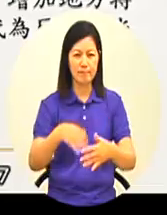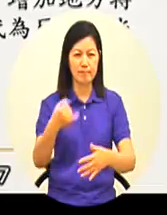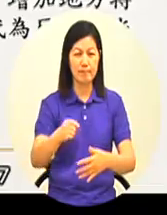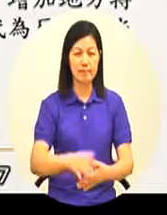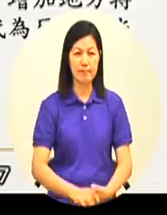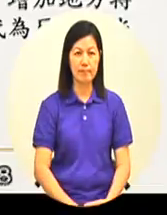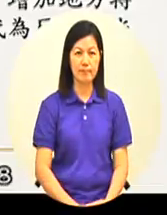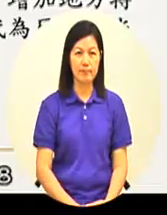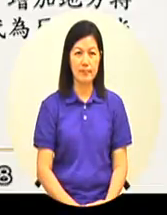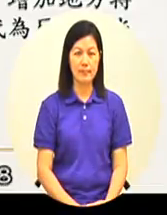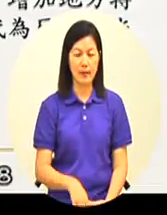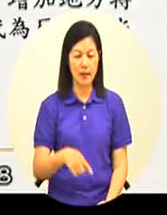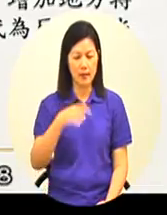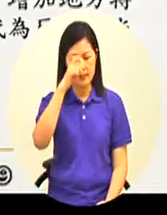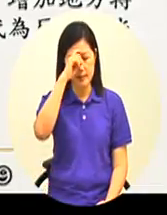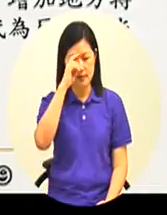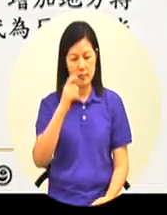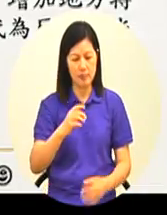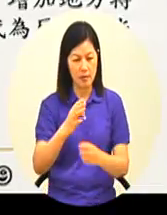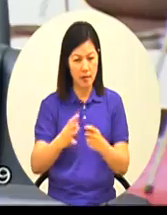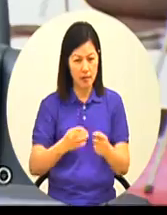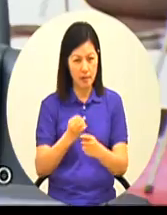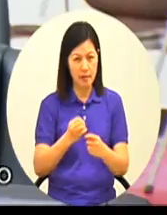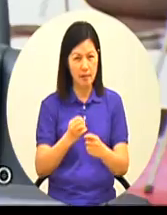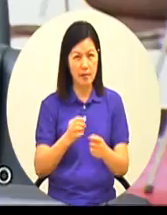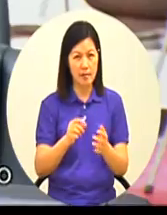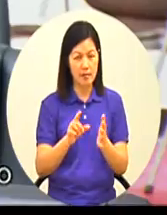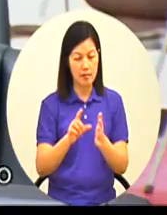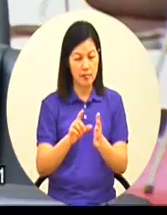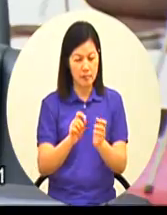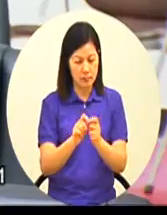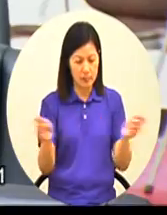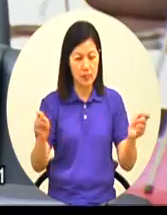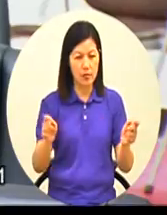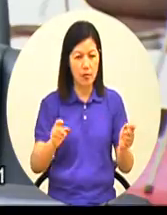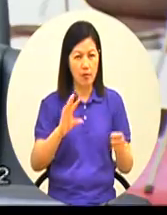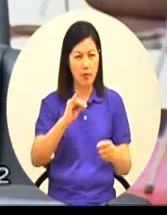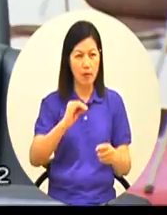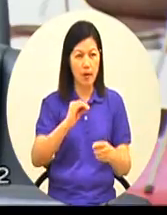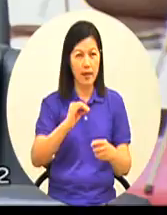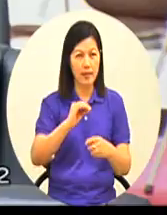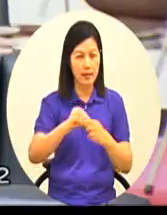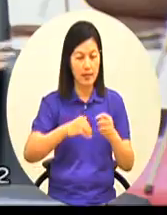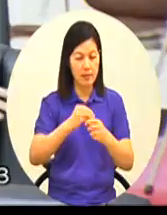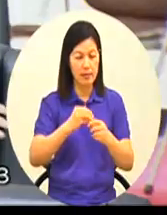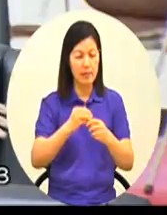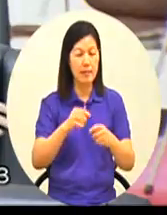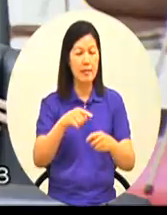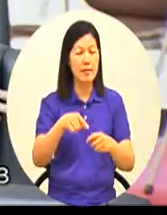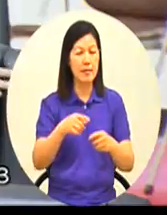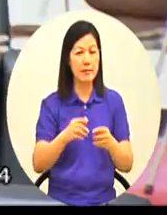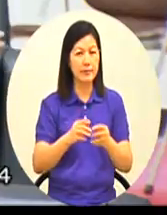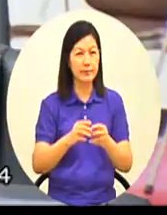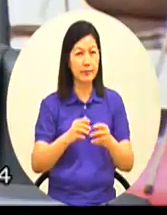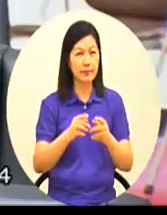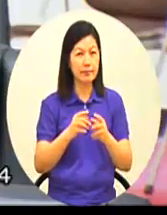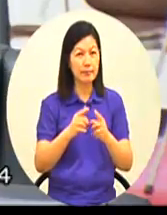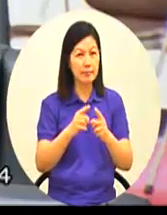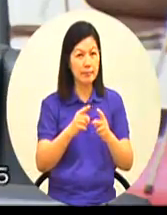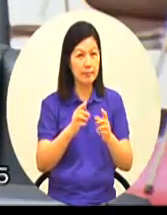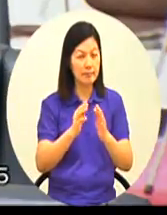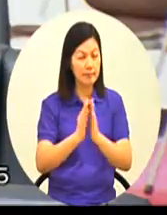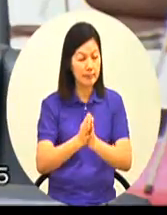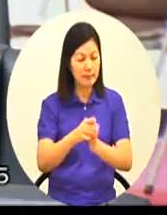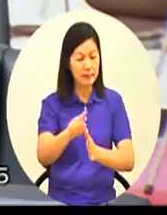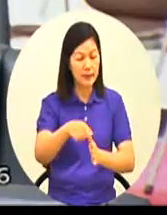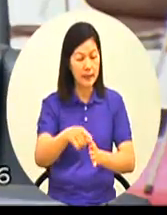我也希望说，我们这么多年来，我们莲池潭的万年祭已经推到有一定的一个知名度，它也是带来我们高雄